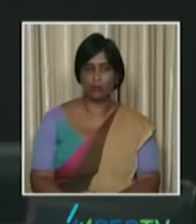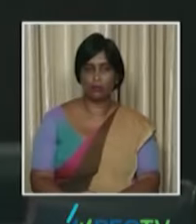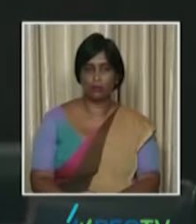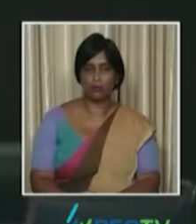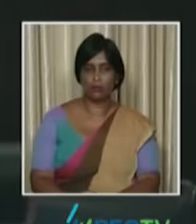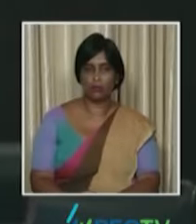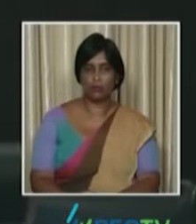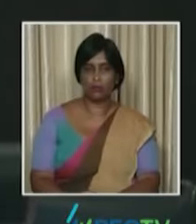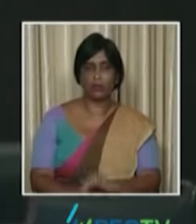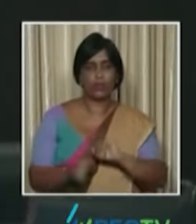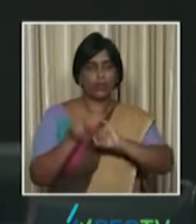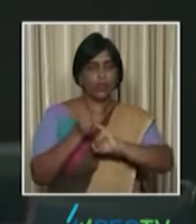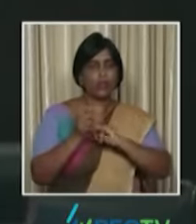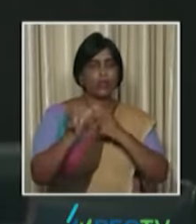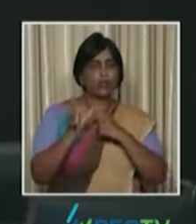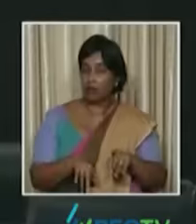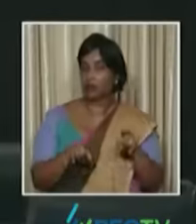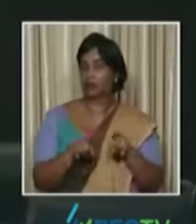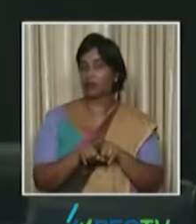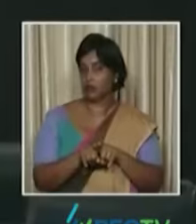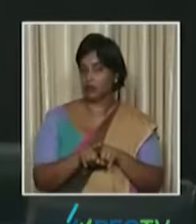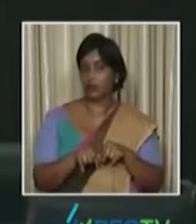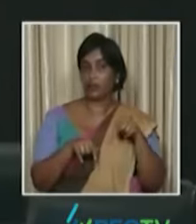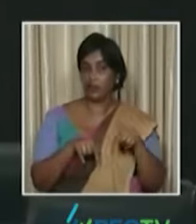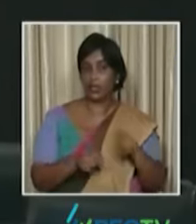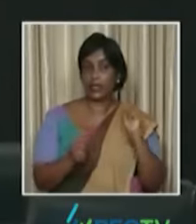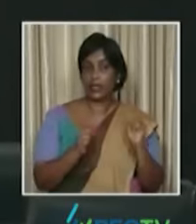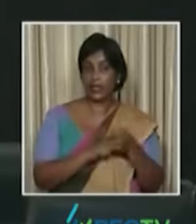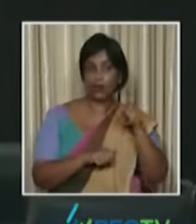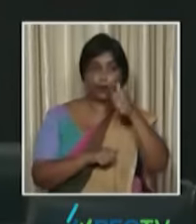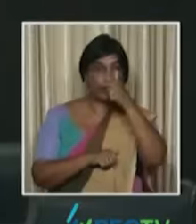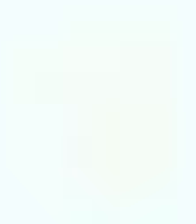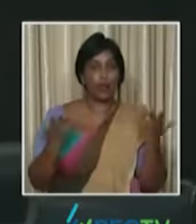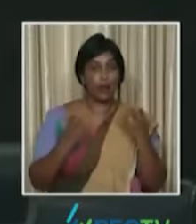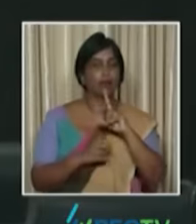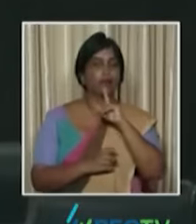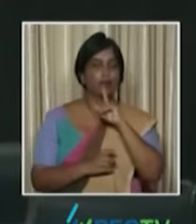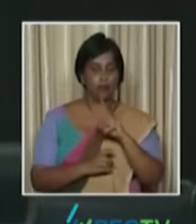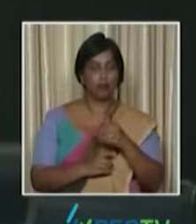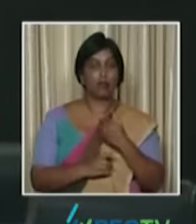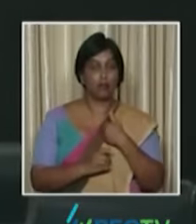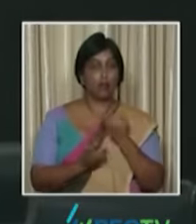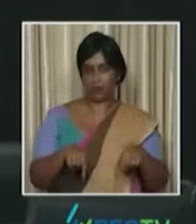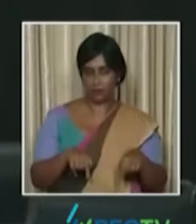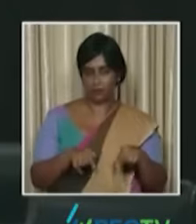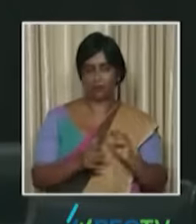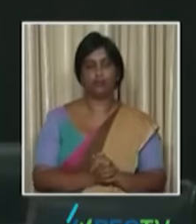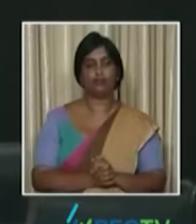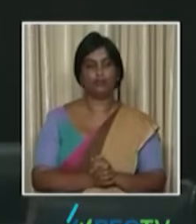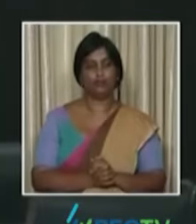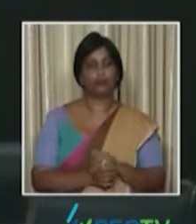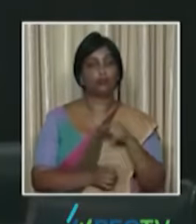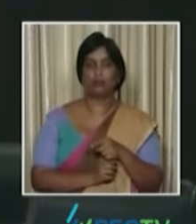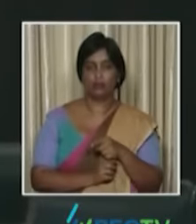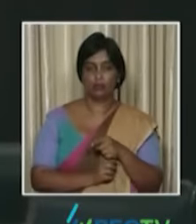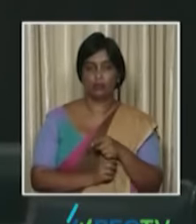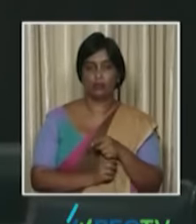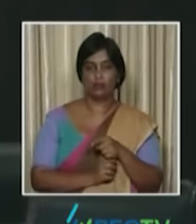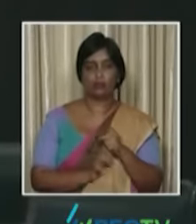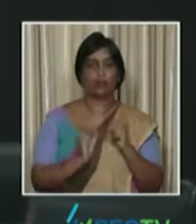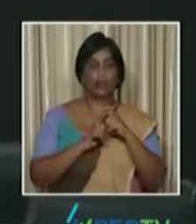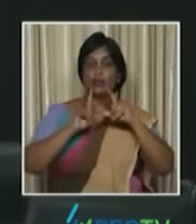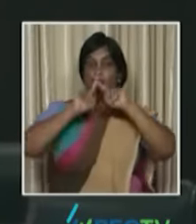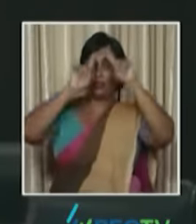කියන්නේ වෙයි. සාගල රත්නායක කියන්නේ මොකෙද්ද? දැන් මේ ක්‍රිකට් එකේ දූෂණ නැහැ කියන නිසා මම තව දෙකක් අද කියන්නම්. දැන් මේ අය ගේනවා